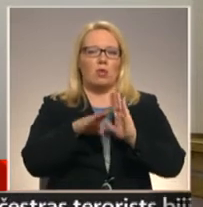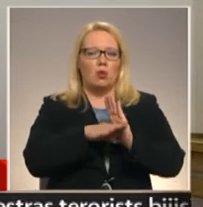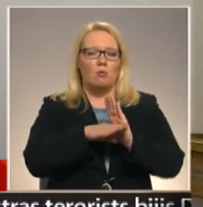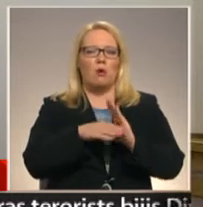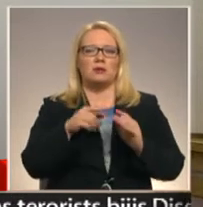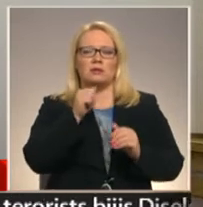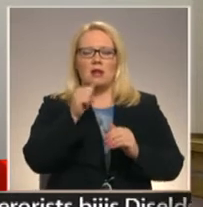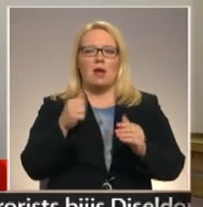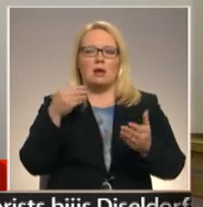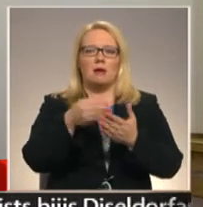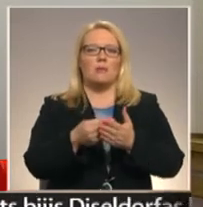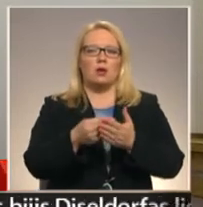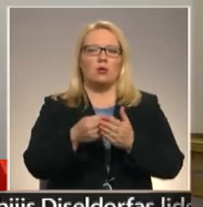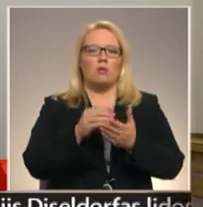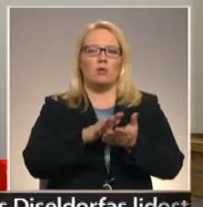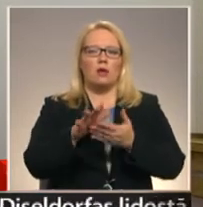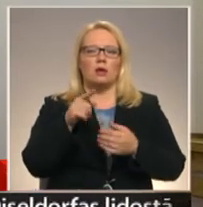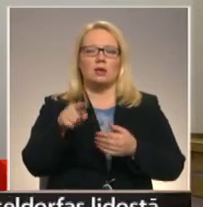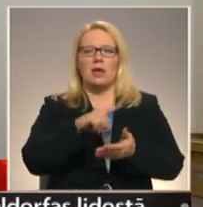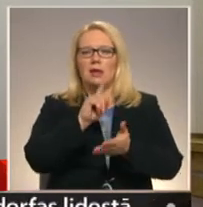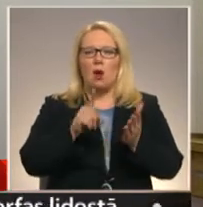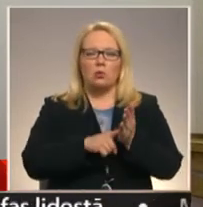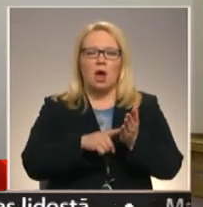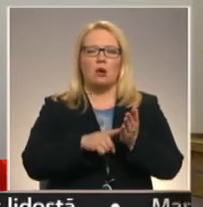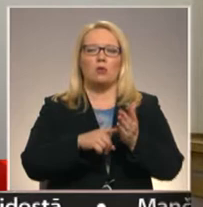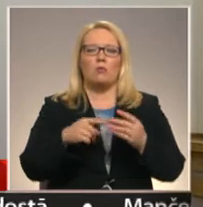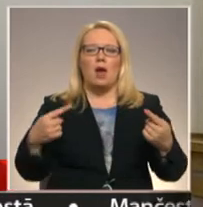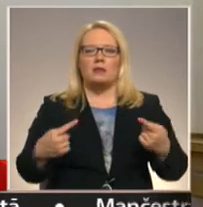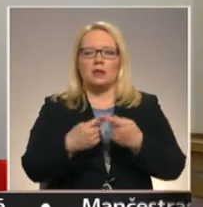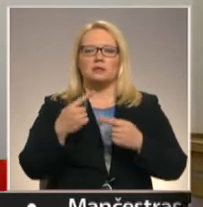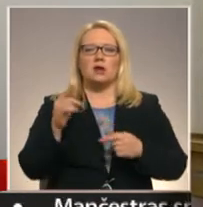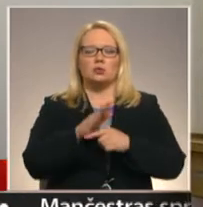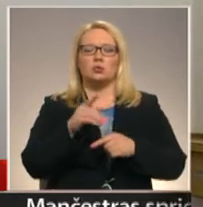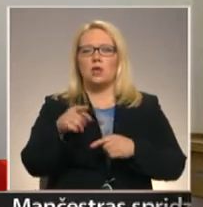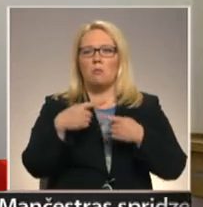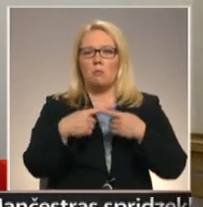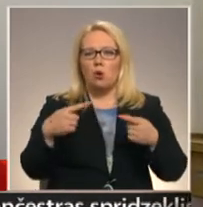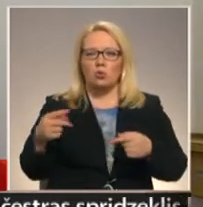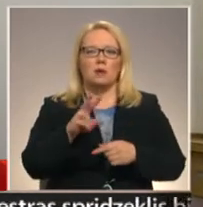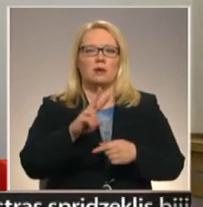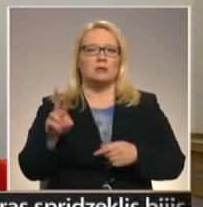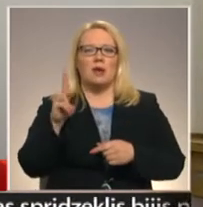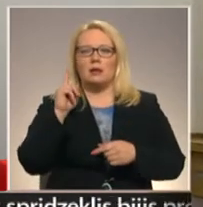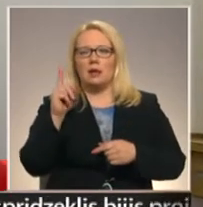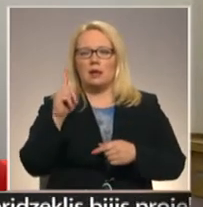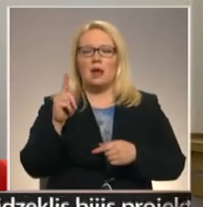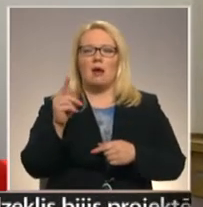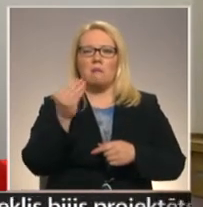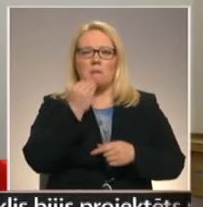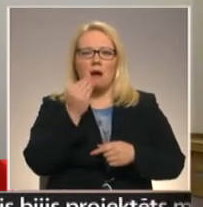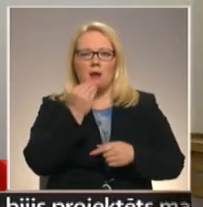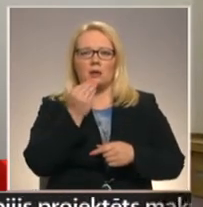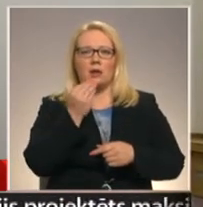zaļā iepirkuma likumdošanā, arī šie jautājumi, kas attiecās uz tiem produktiem, kas ir ne tikai